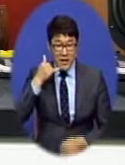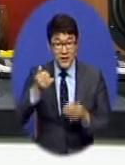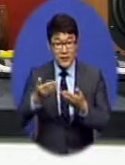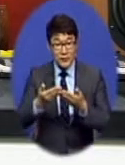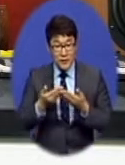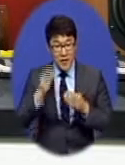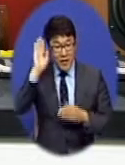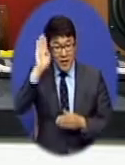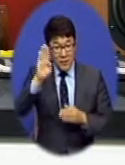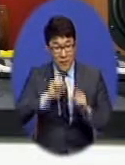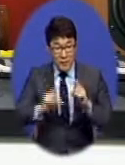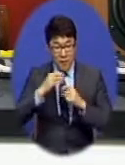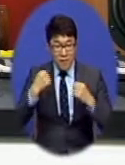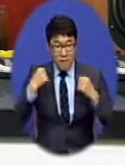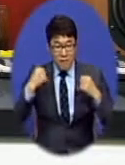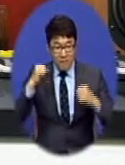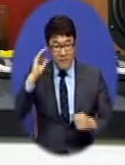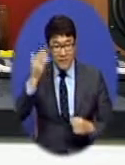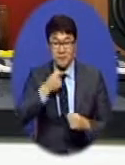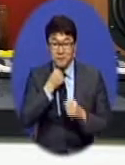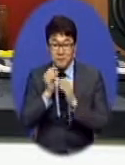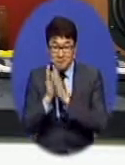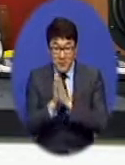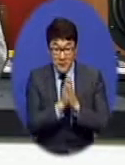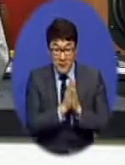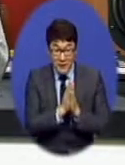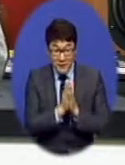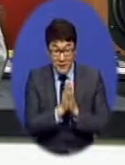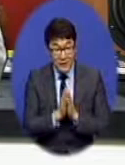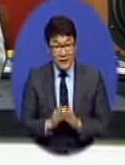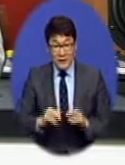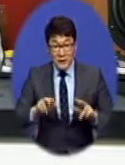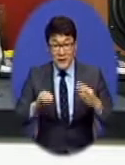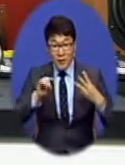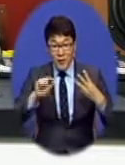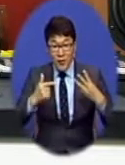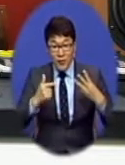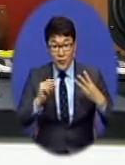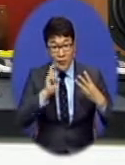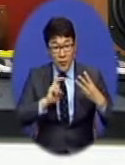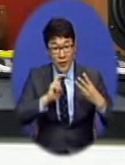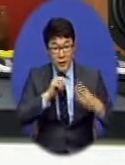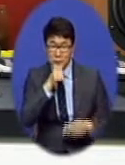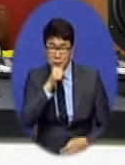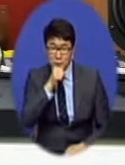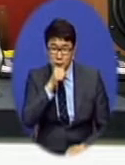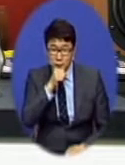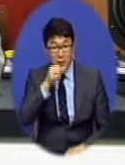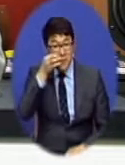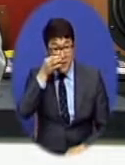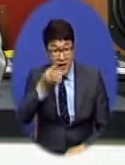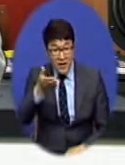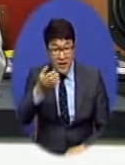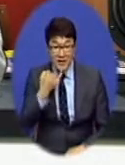앞으로 더더욱 건강해지시길 바라겠습니다. 자, 어떻게 구성숙님의 참여자 심사 한번 보고 갈까요?